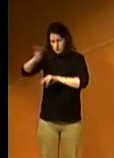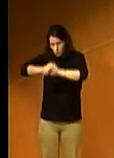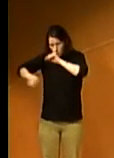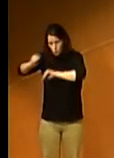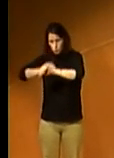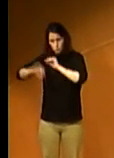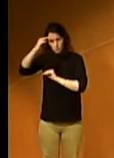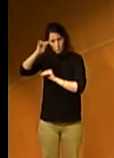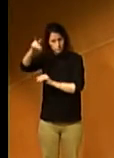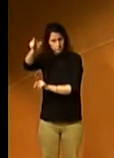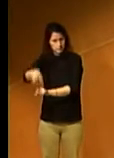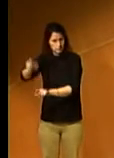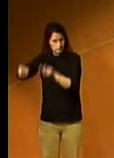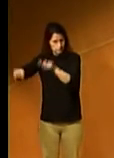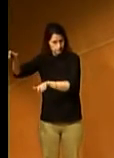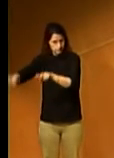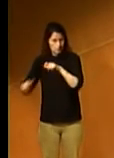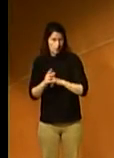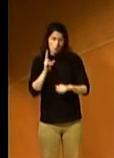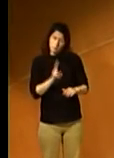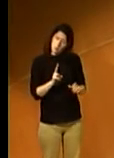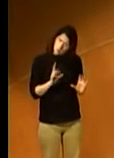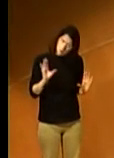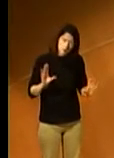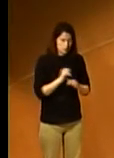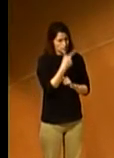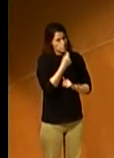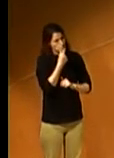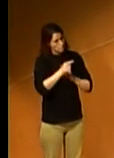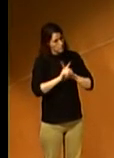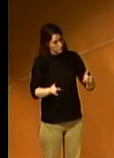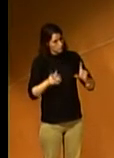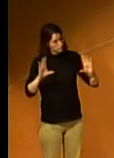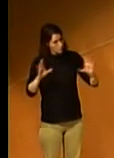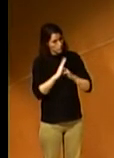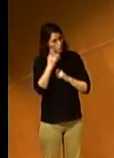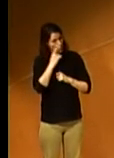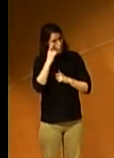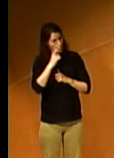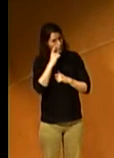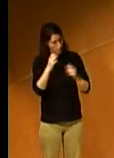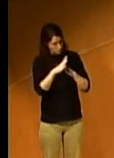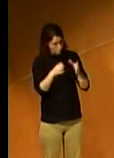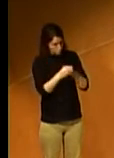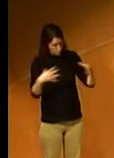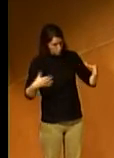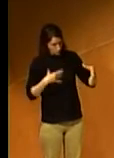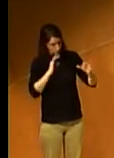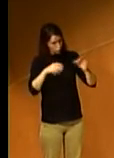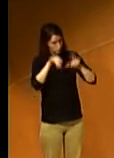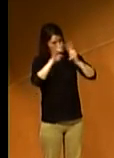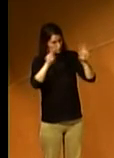Donc, ce n'est pas facile, mais c'est vrai que la majorité arrive à sortir avec le